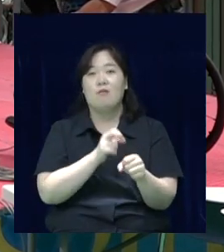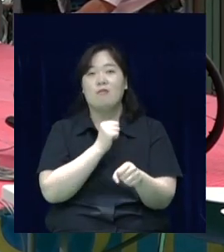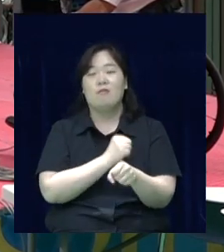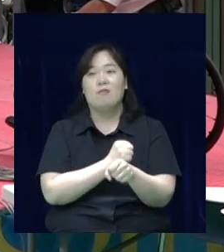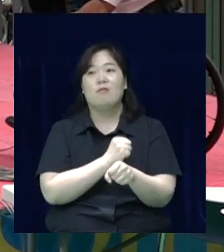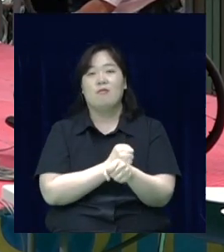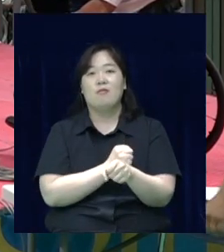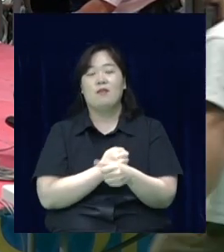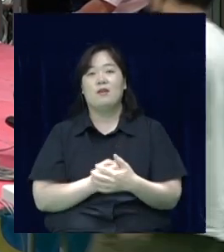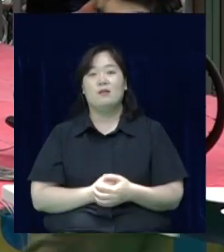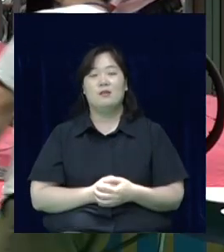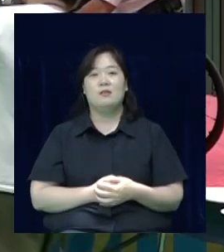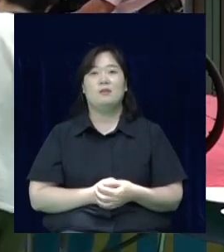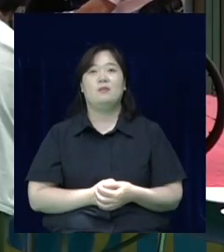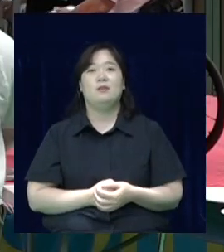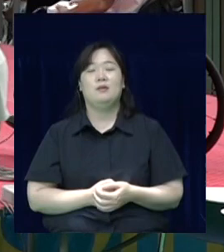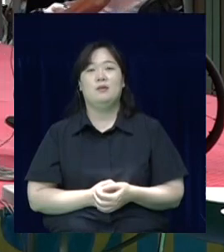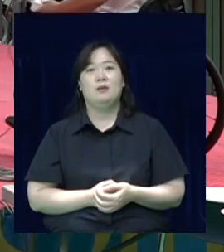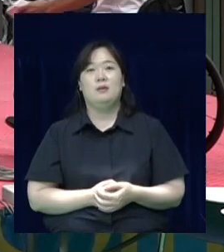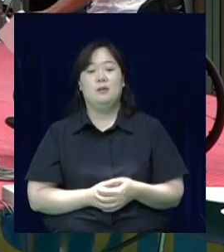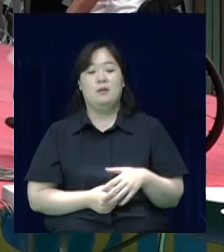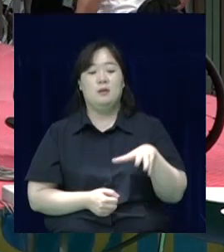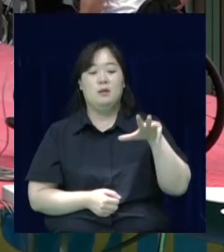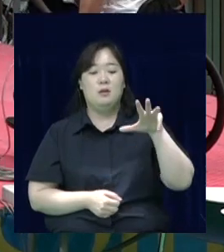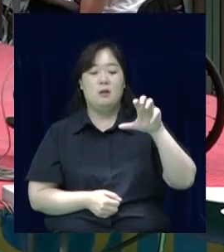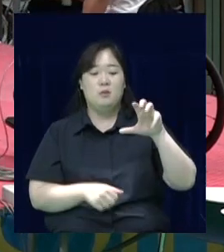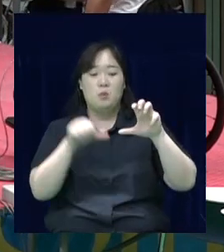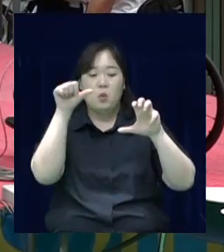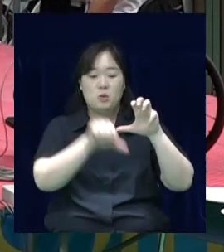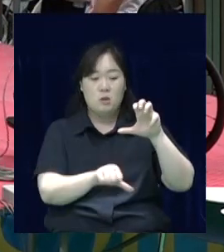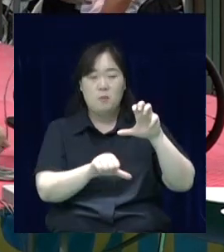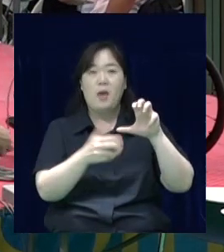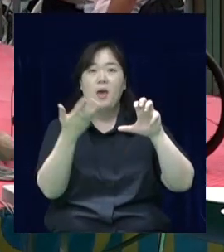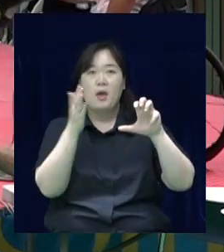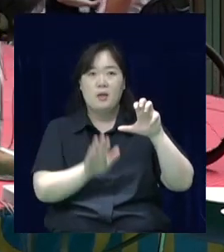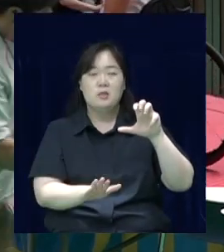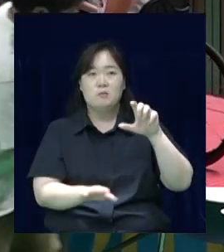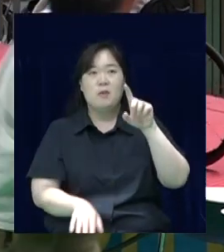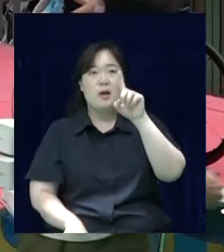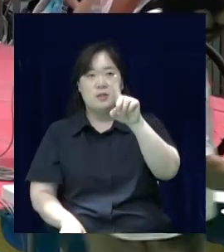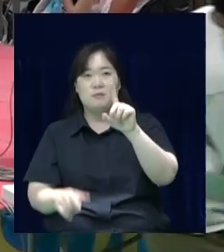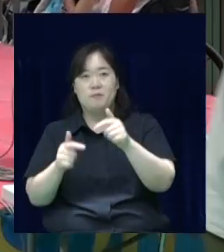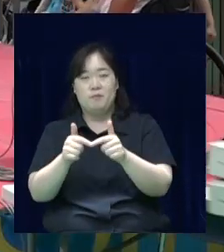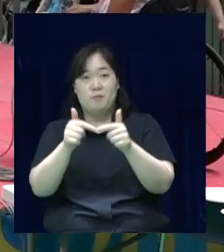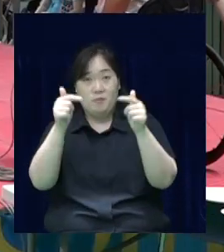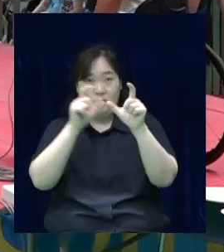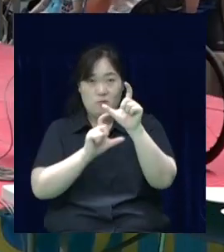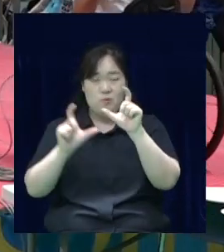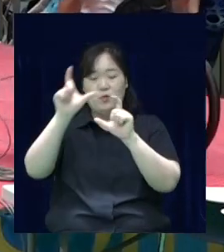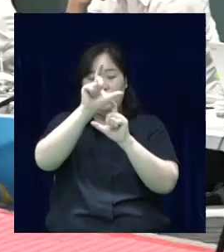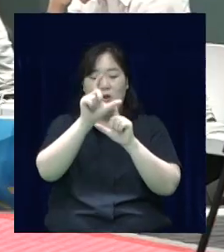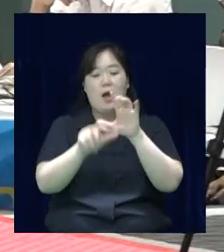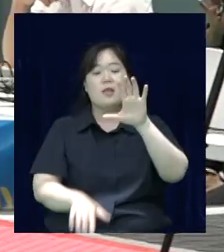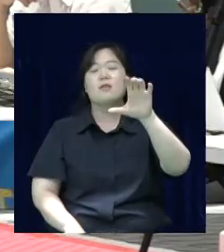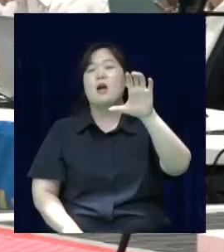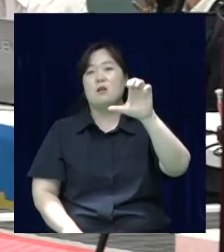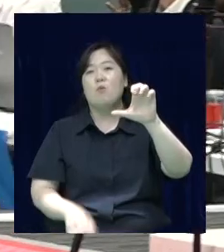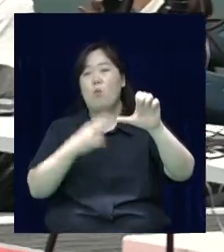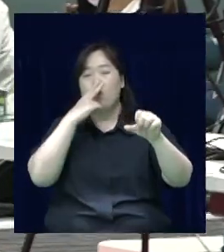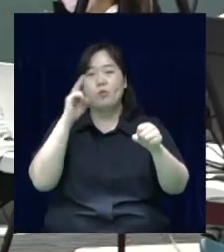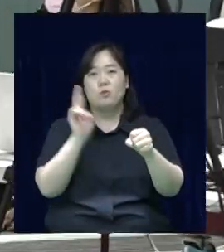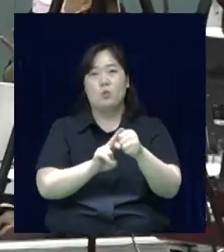시도도 이어지겠습니다. 35kg 실패를 했습니다만 10kg 중량을 늘려서